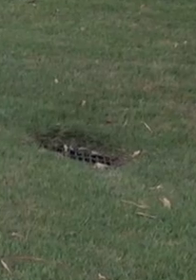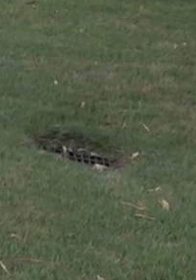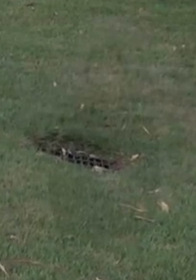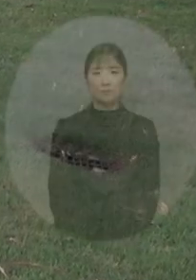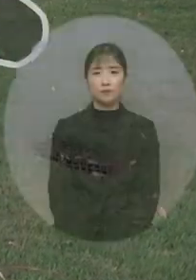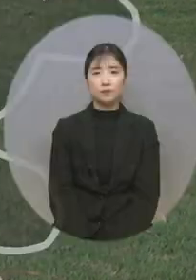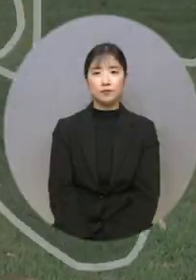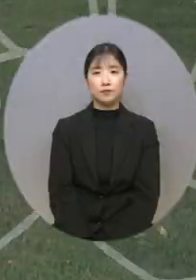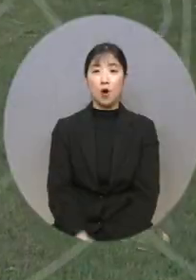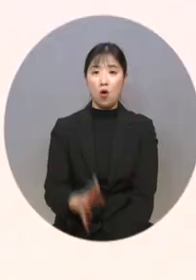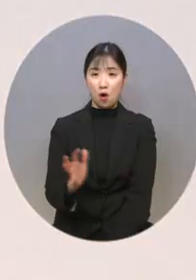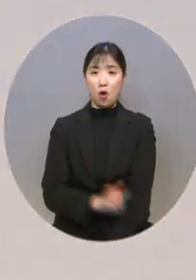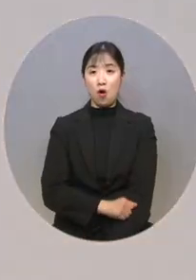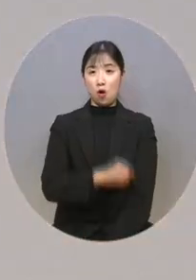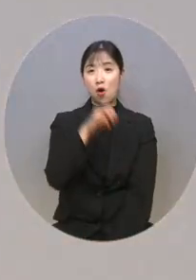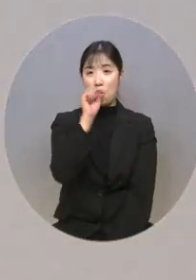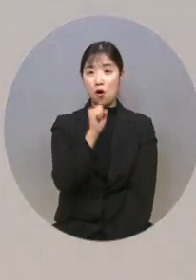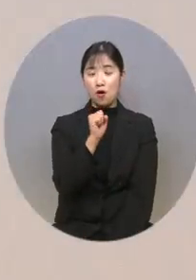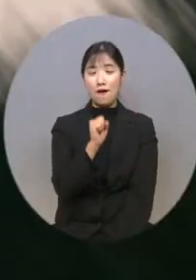굿샷! 야!